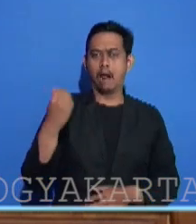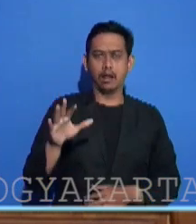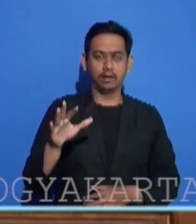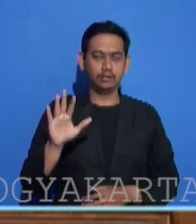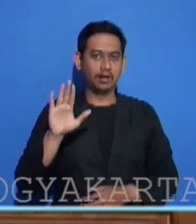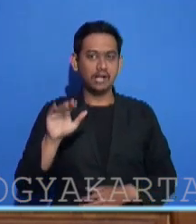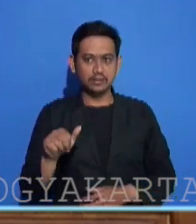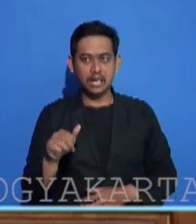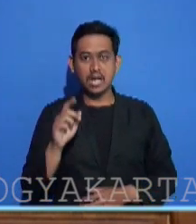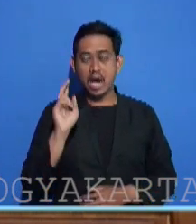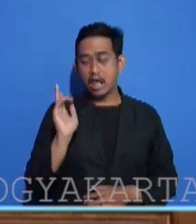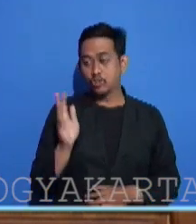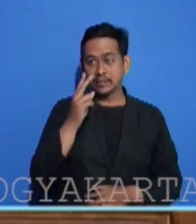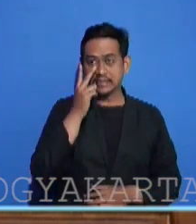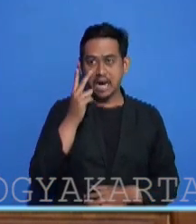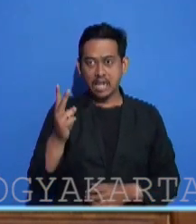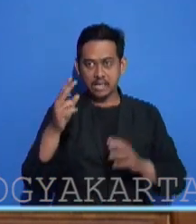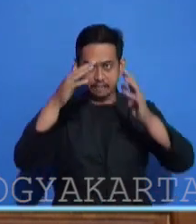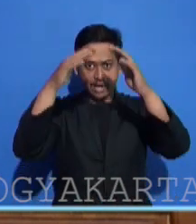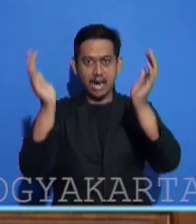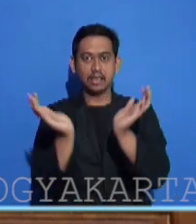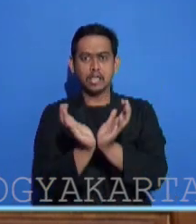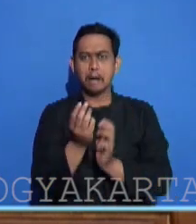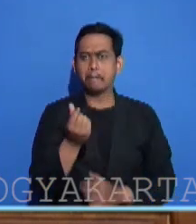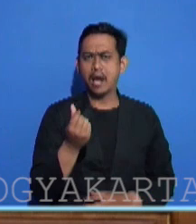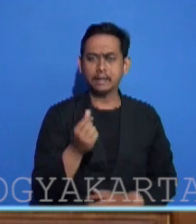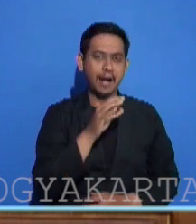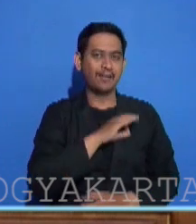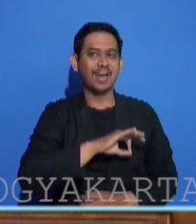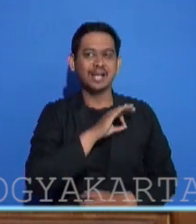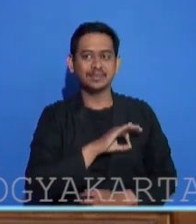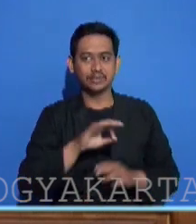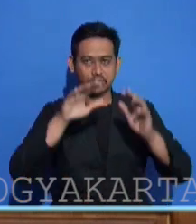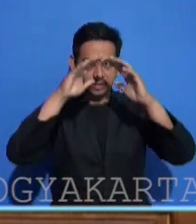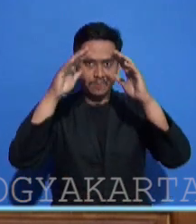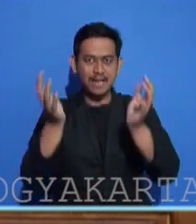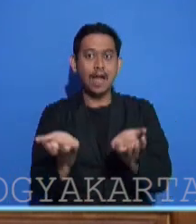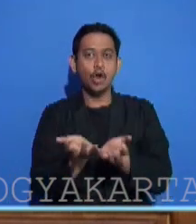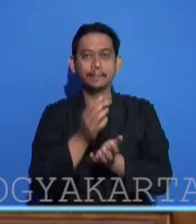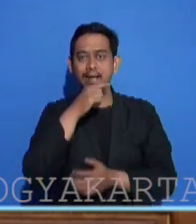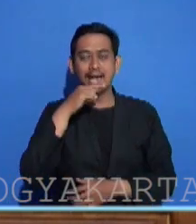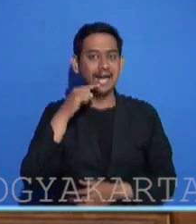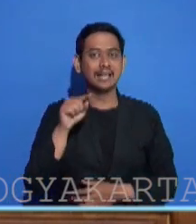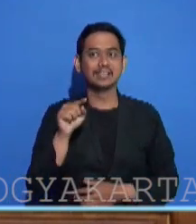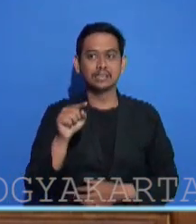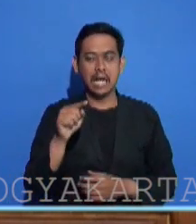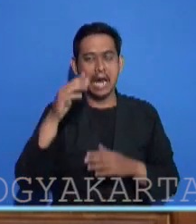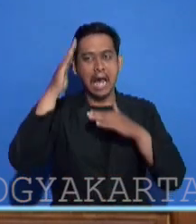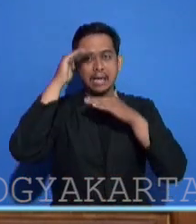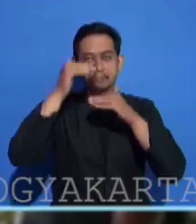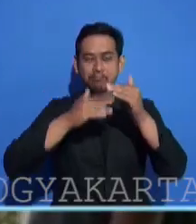di pohon tingali saking Regi sarto mubangatipun waluh kobujah abrit meniko